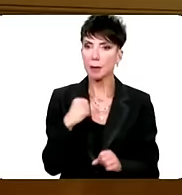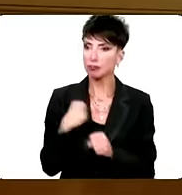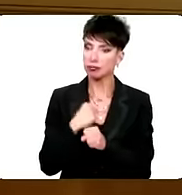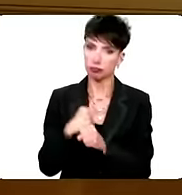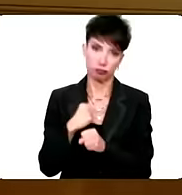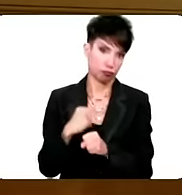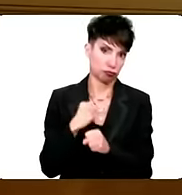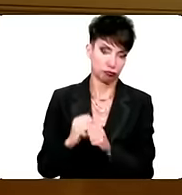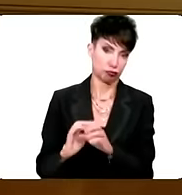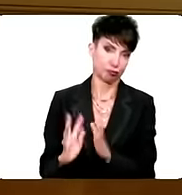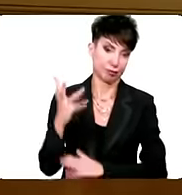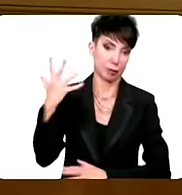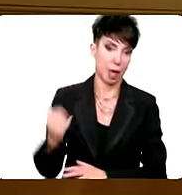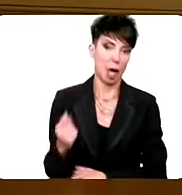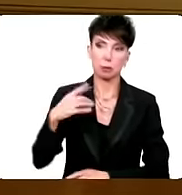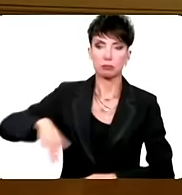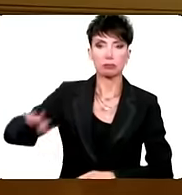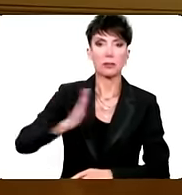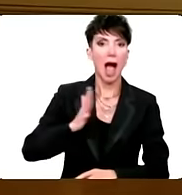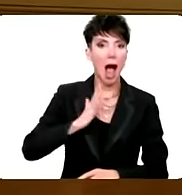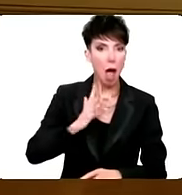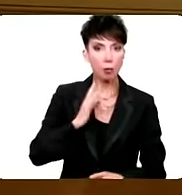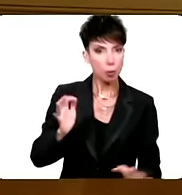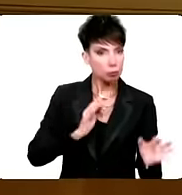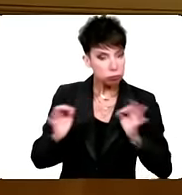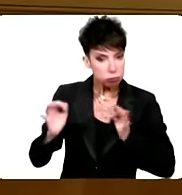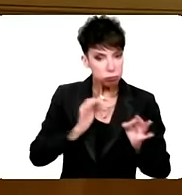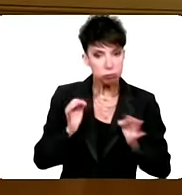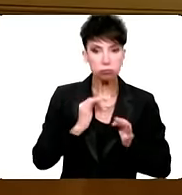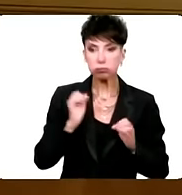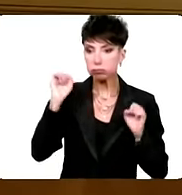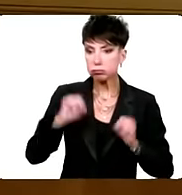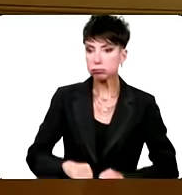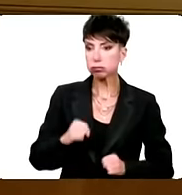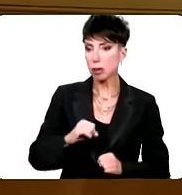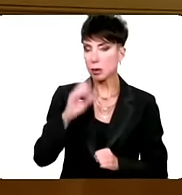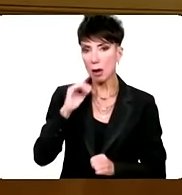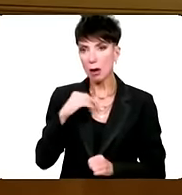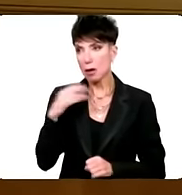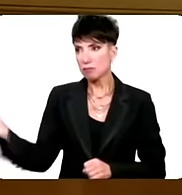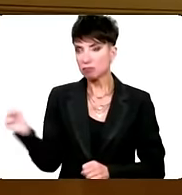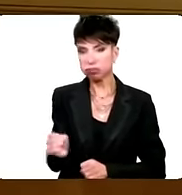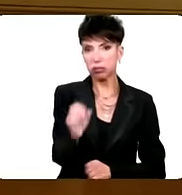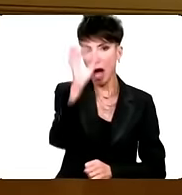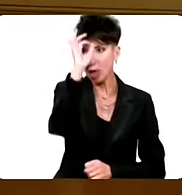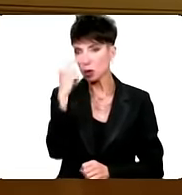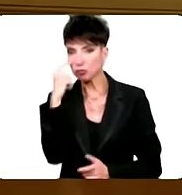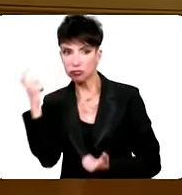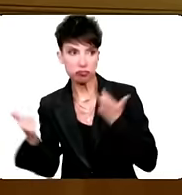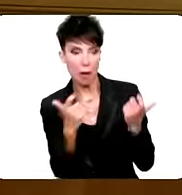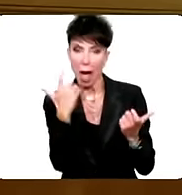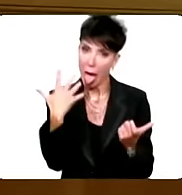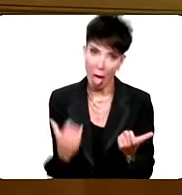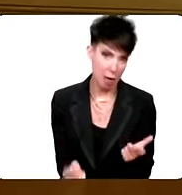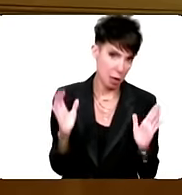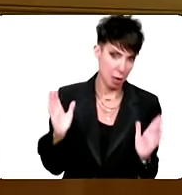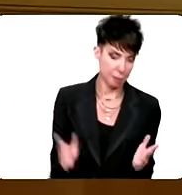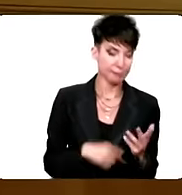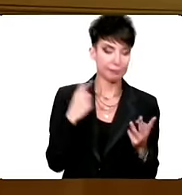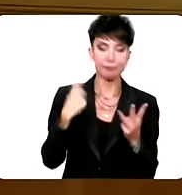αυτό το πράγμα, μας το λένε οι πολίτες, με πιο ορατή αστυνόμευση. Έμφαση στα θέματα της καθημερινότητας και ειδικά στα